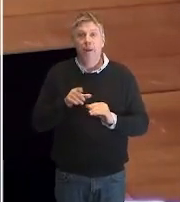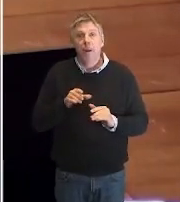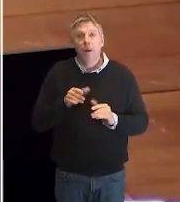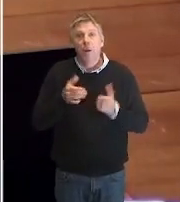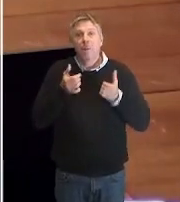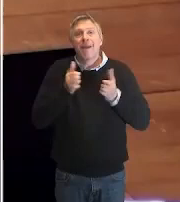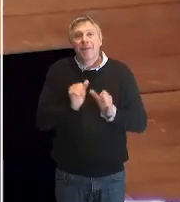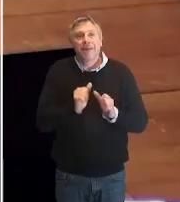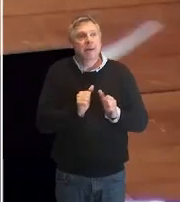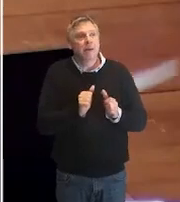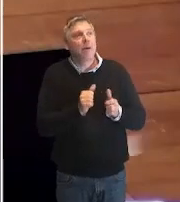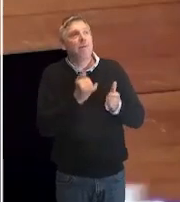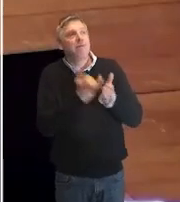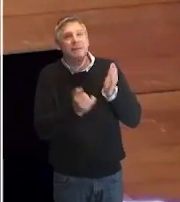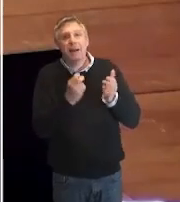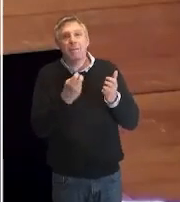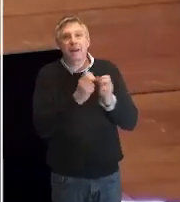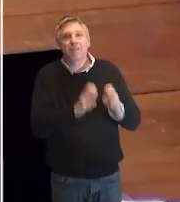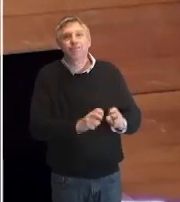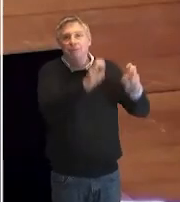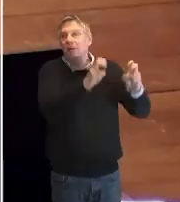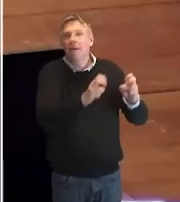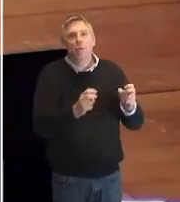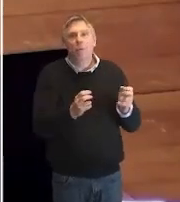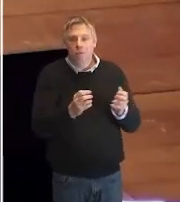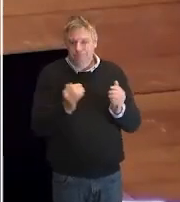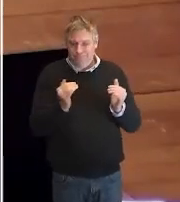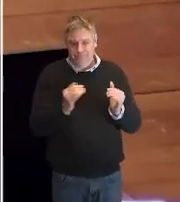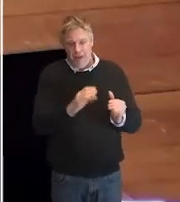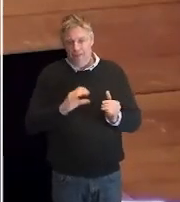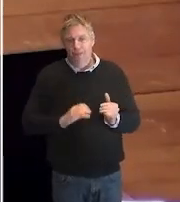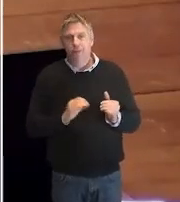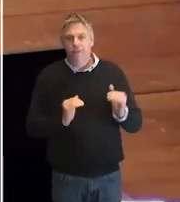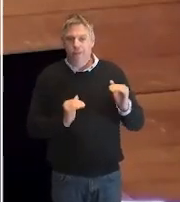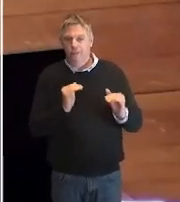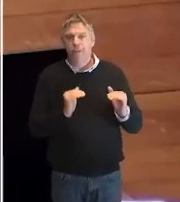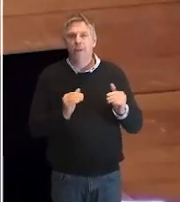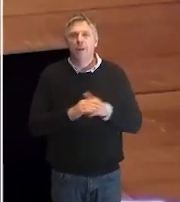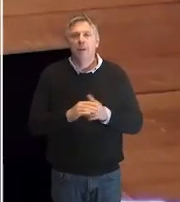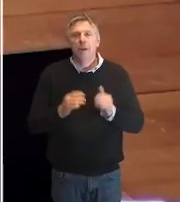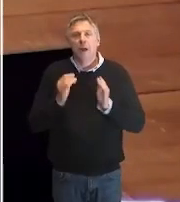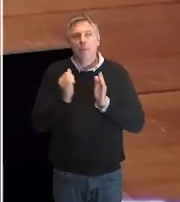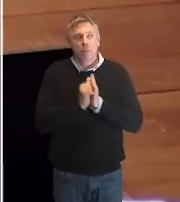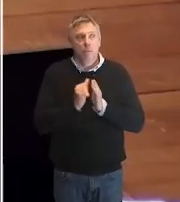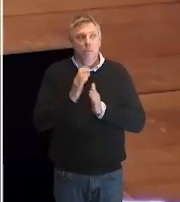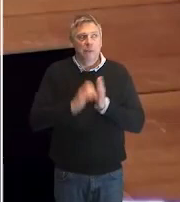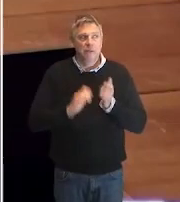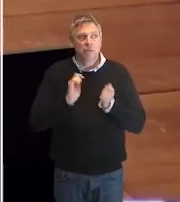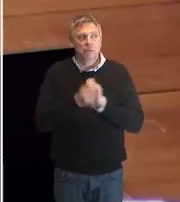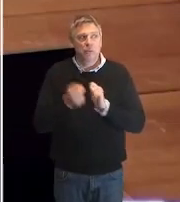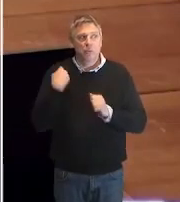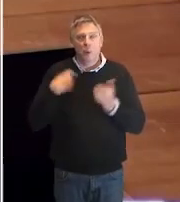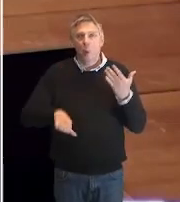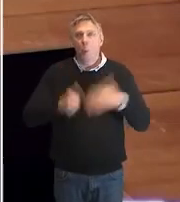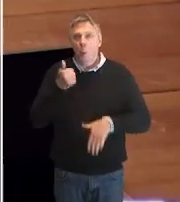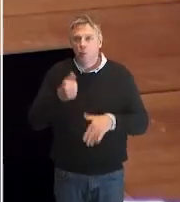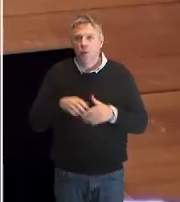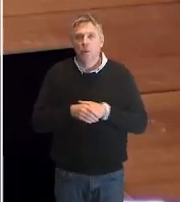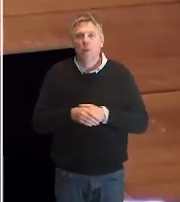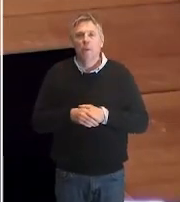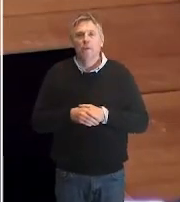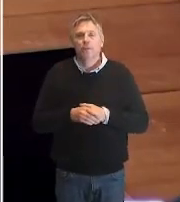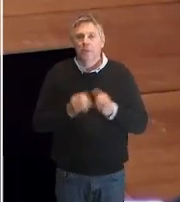au levier fiscal. Donc c'est l'objet de l'amendement 11, pour lequel nous vous proposons donc